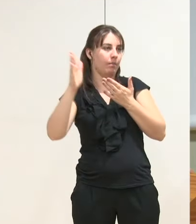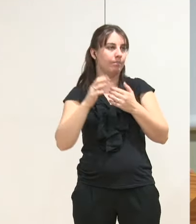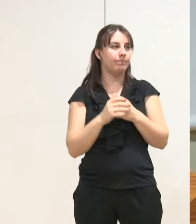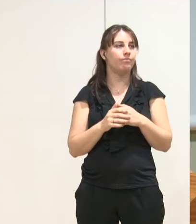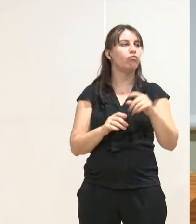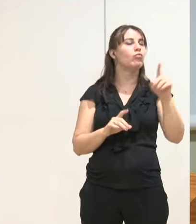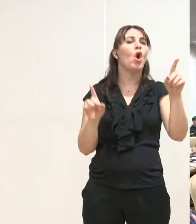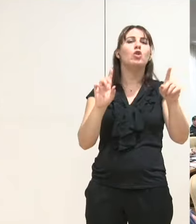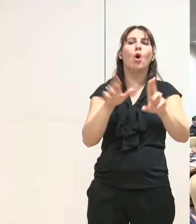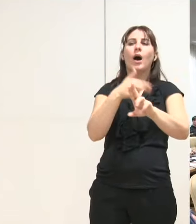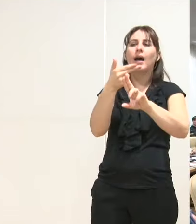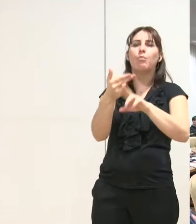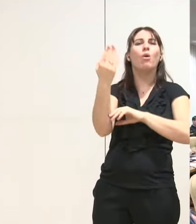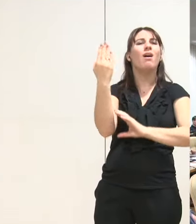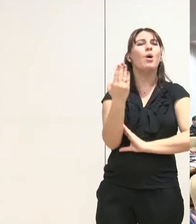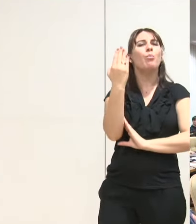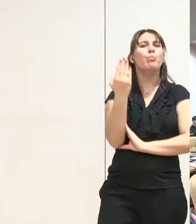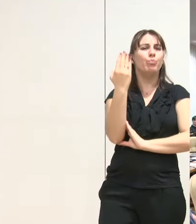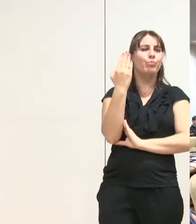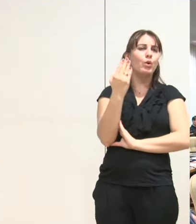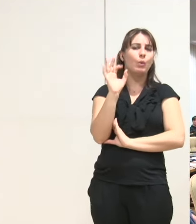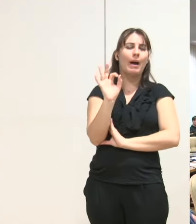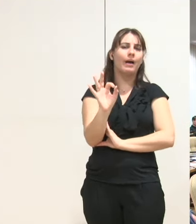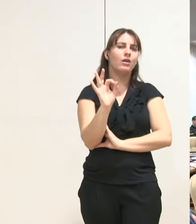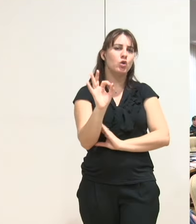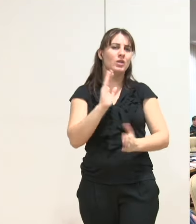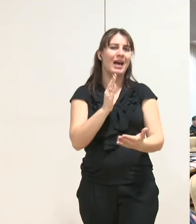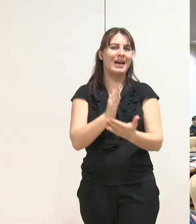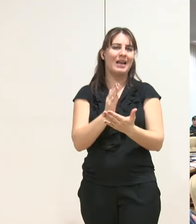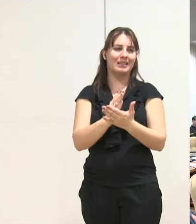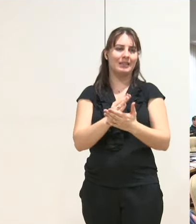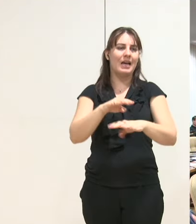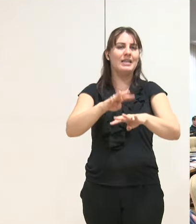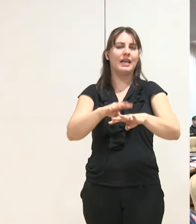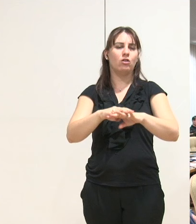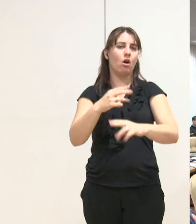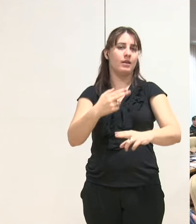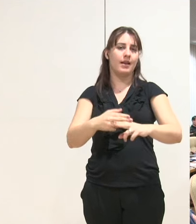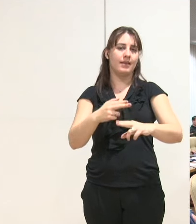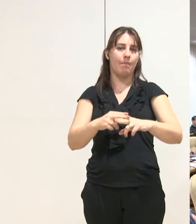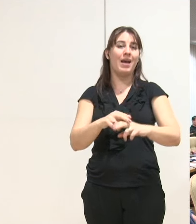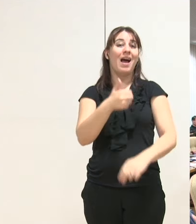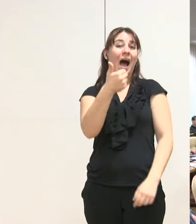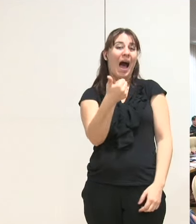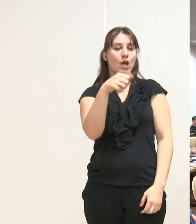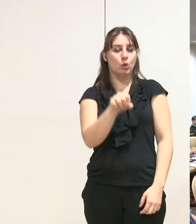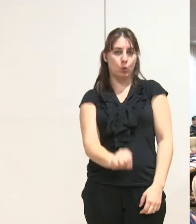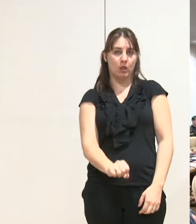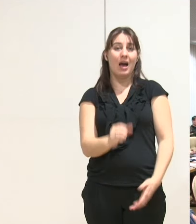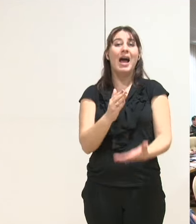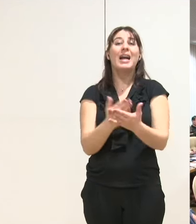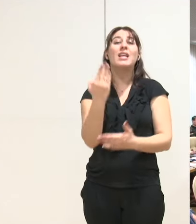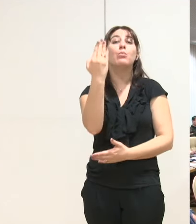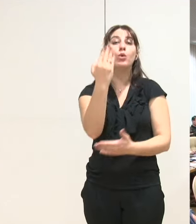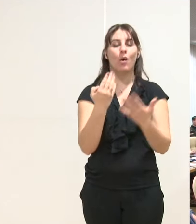répondre sur les besoins effectivement le besoin de classe sur le secteur qu'on appelle le secteur 1 sud est de SEP classes